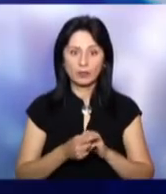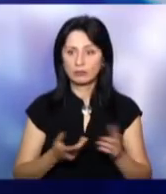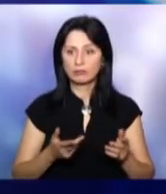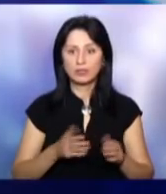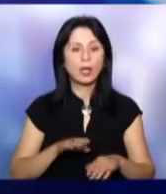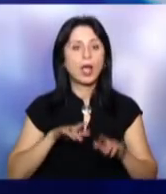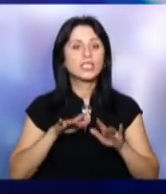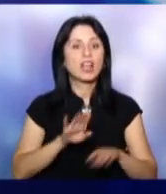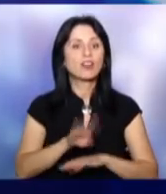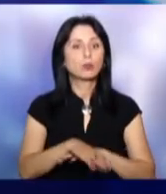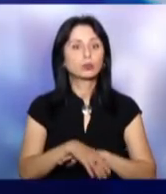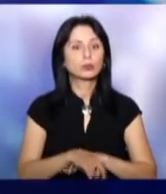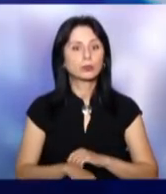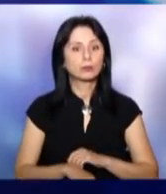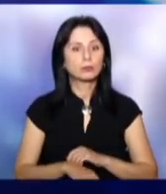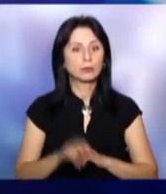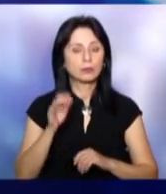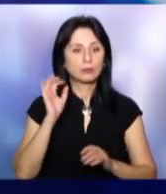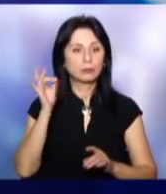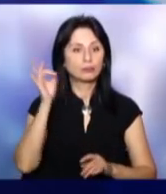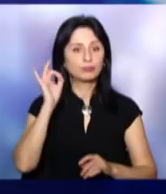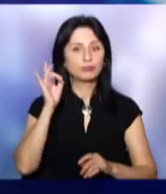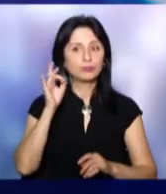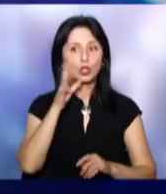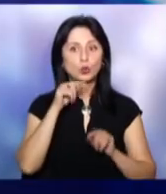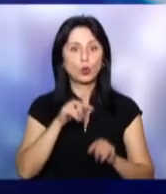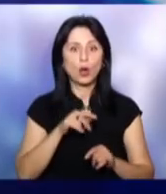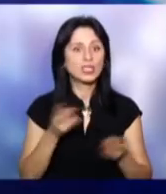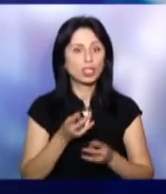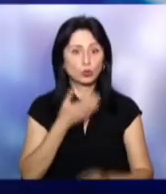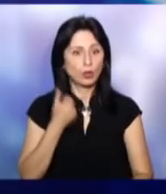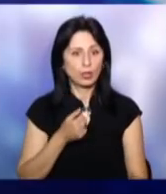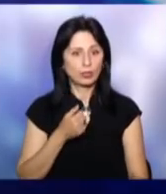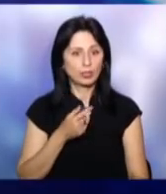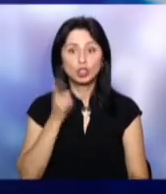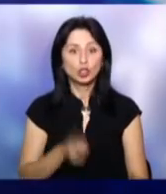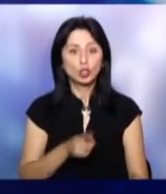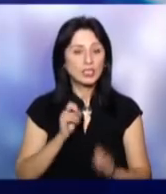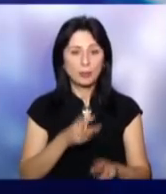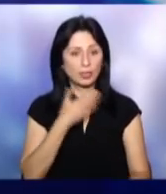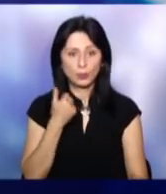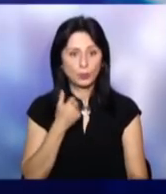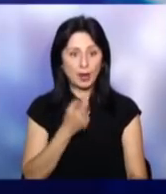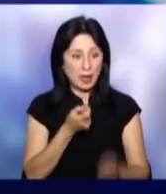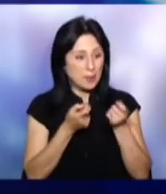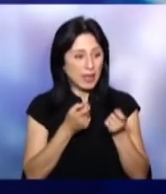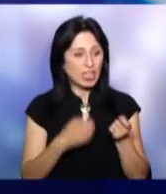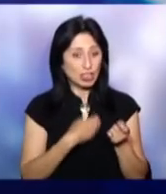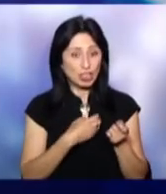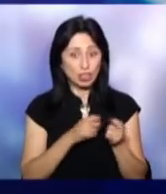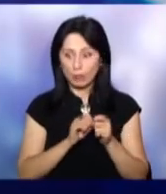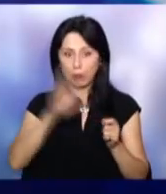უადგილოდ დავიწყებული მაღვიძარასავით ჩაირთვება იმ დროს, როდესაც რეალური საფრთხე არ არსებობს. თუმცა ეს